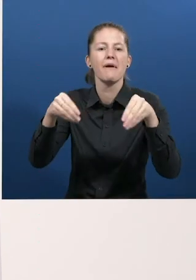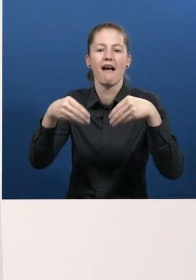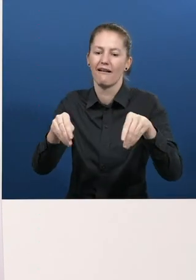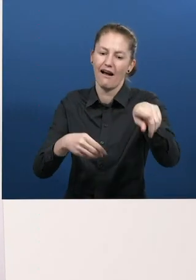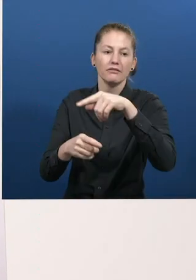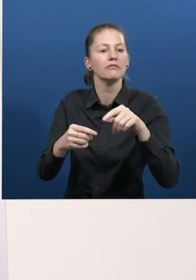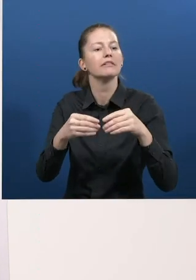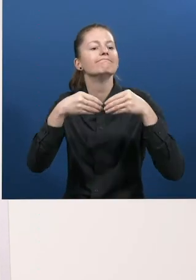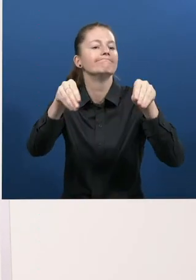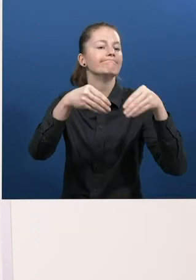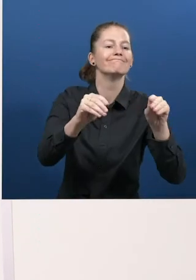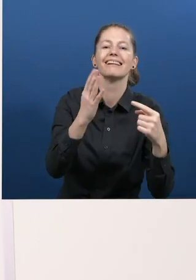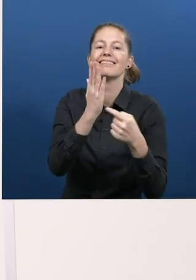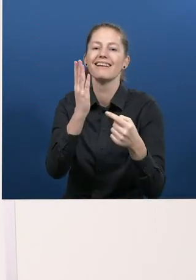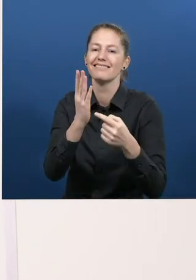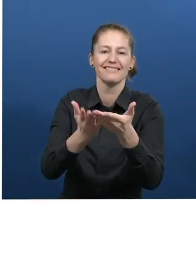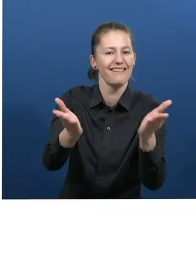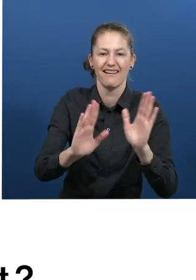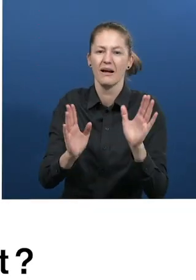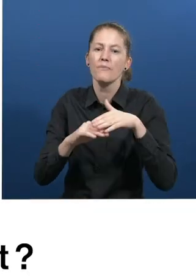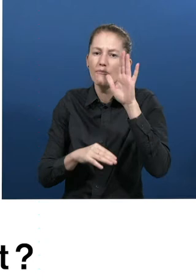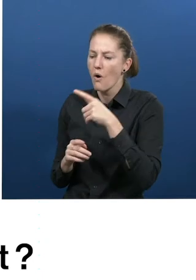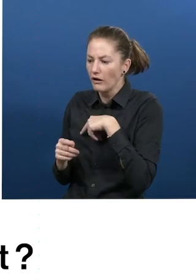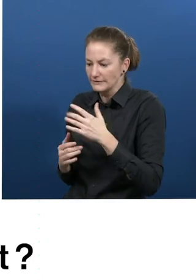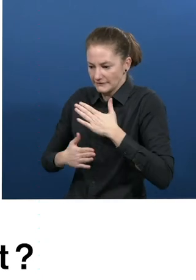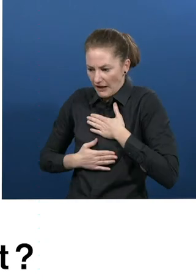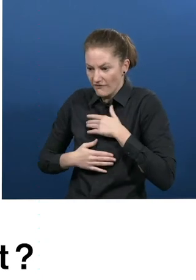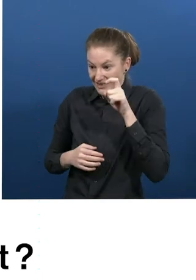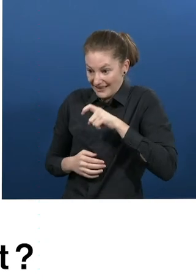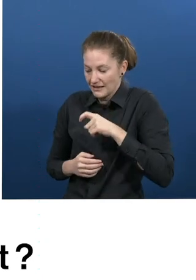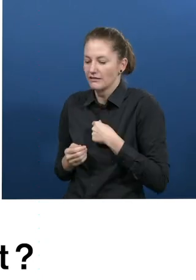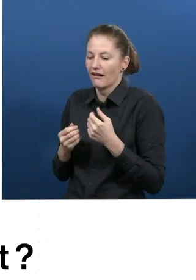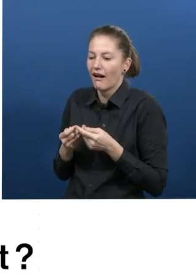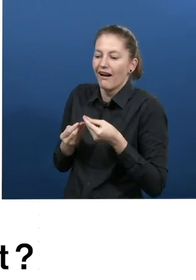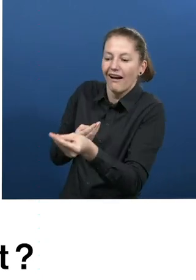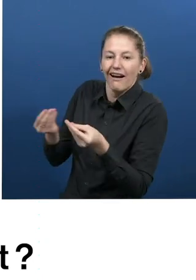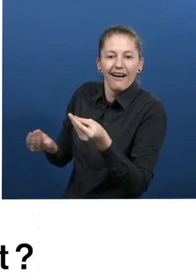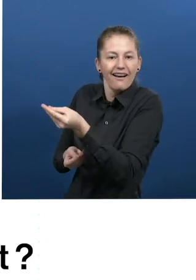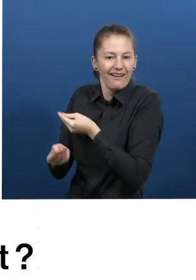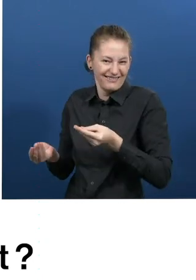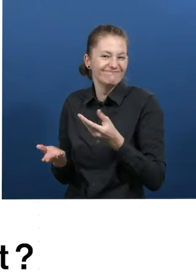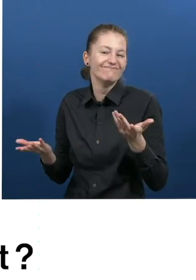une alternative pour se fabriquer son propre outil. What is next for My Human Kit?